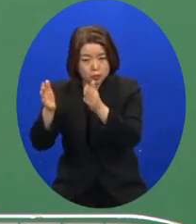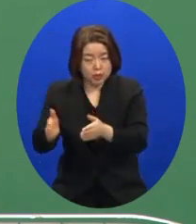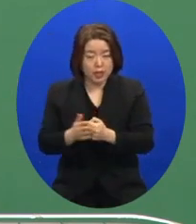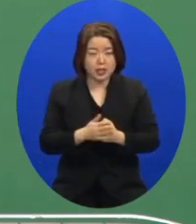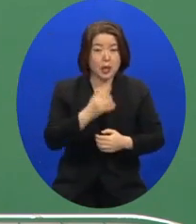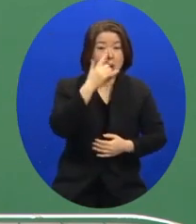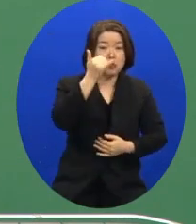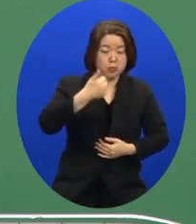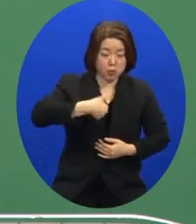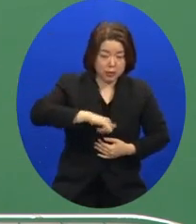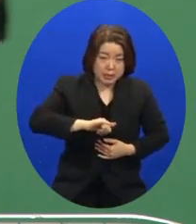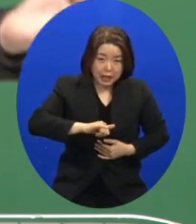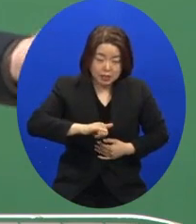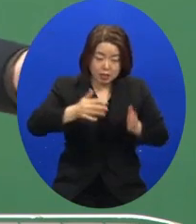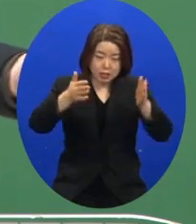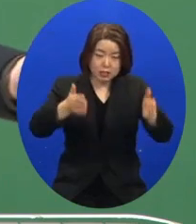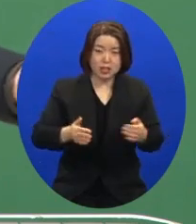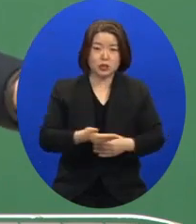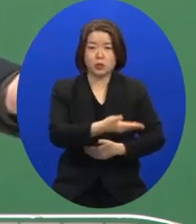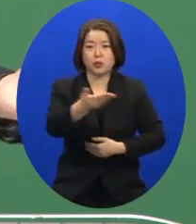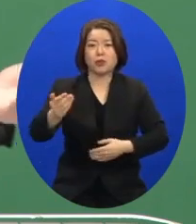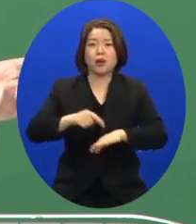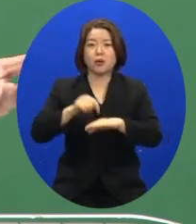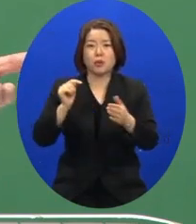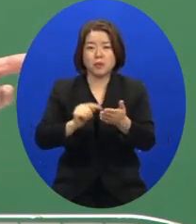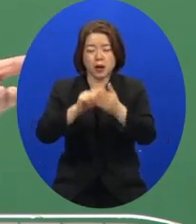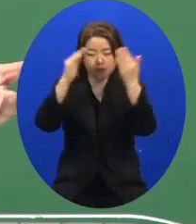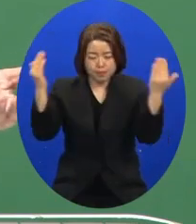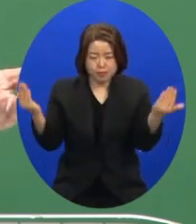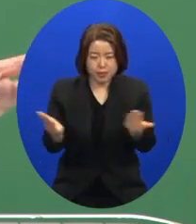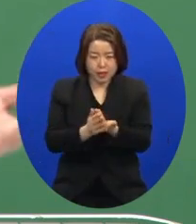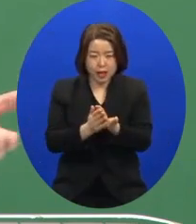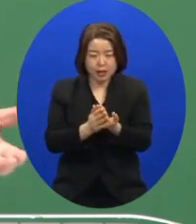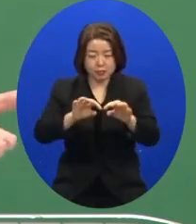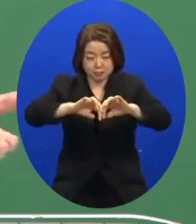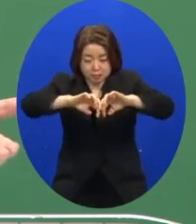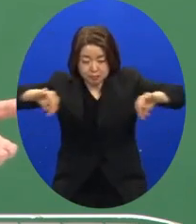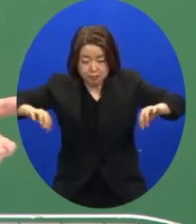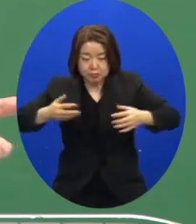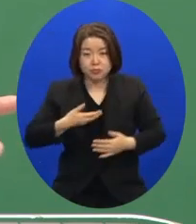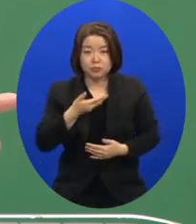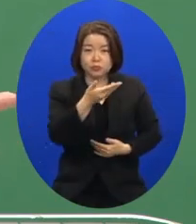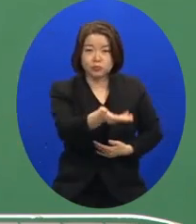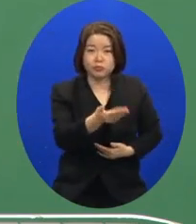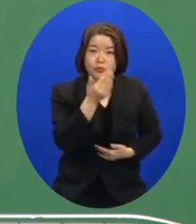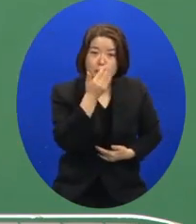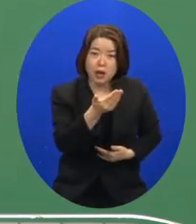사이에도 여러분의 마음을 다 내어놓을 수 있을 자신이 있습니까?